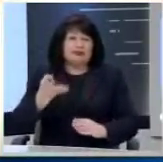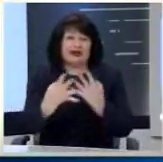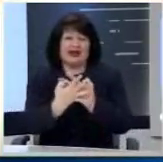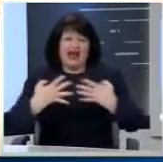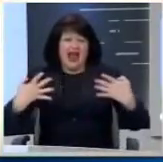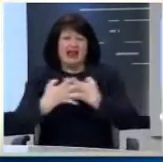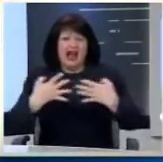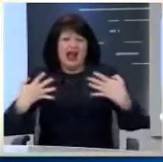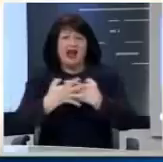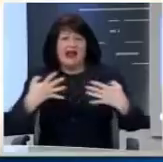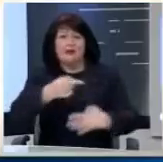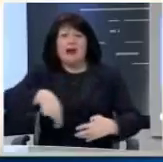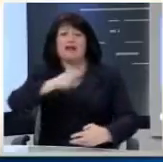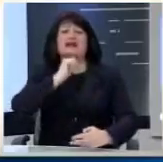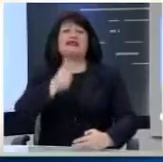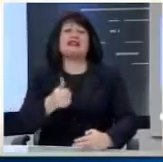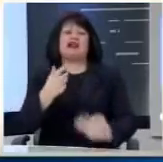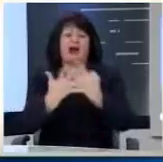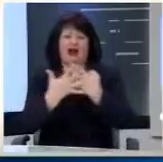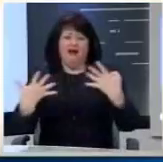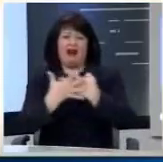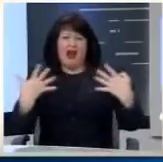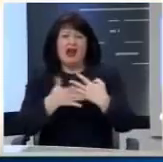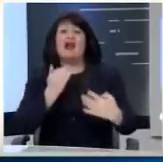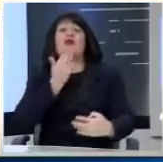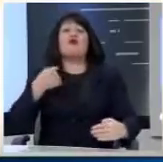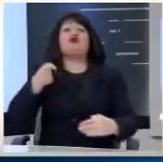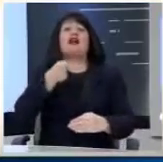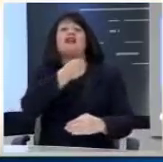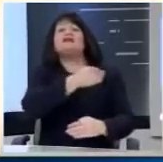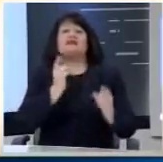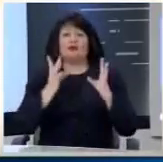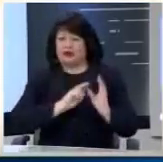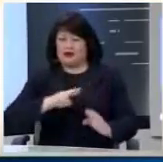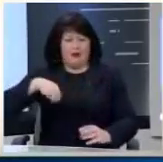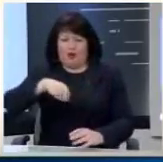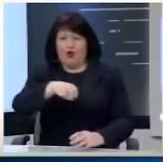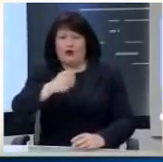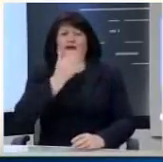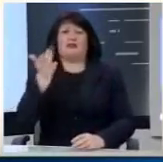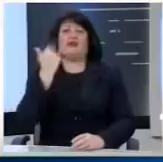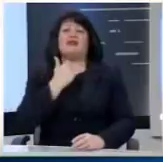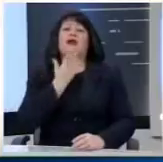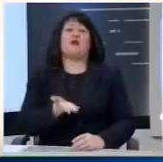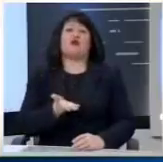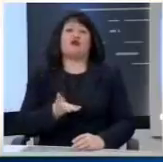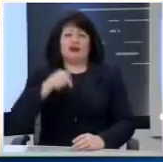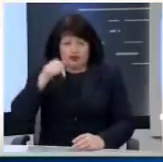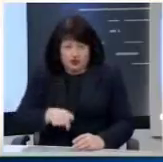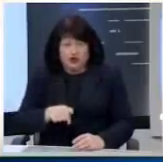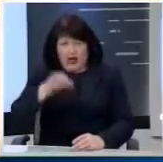την Αθήνα και ακόμα και την πλατεία Συντάγματος και δεν μπορούσε να περάσει κανένας, δεν μπορούσε να προχωρήσει κανένας. Λοιπόν, σε αυτή